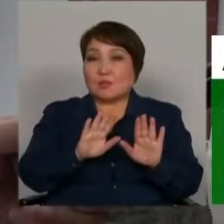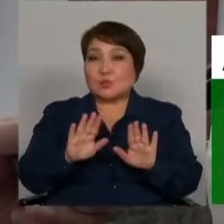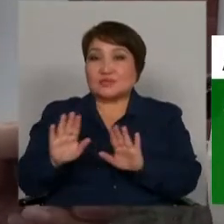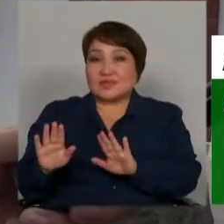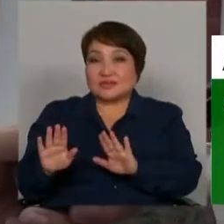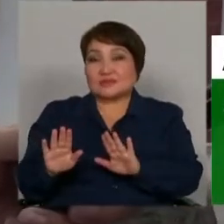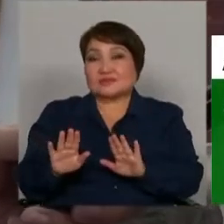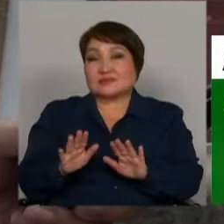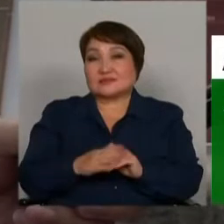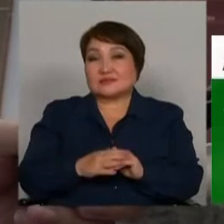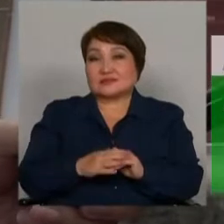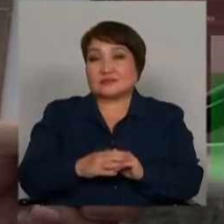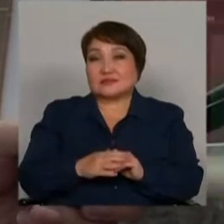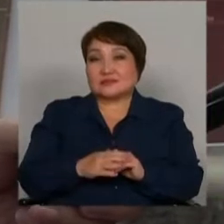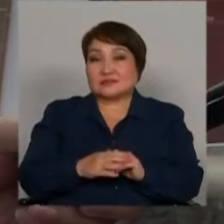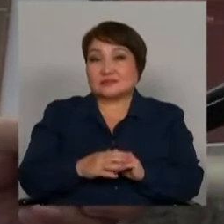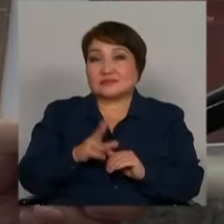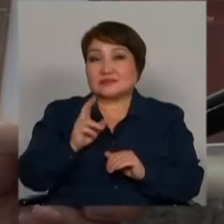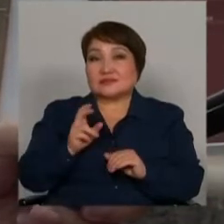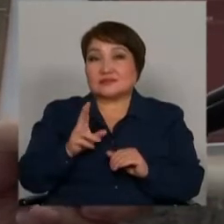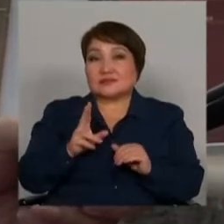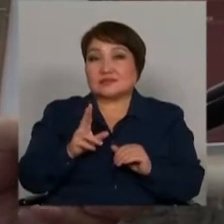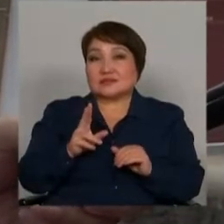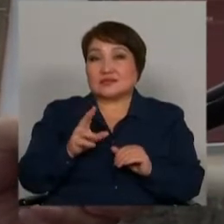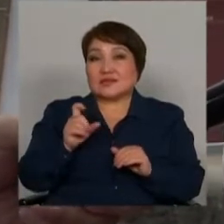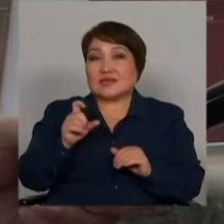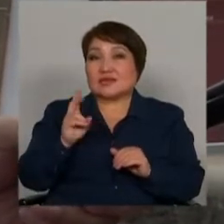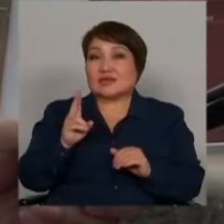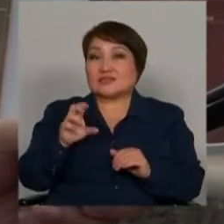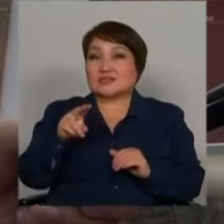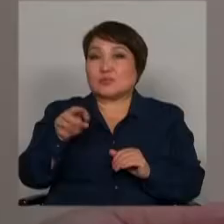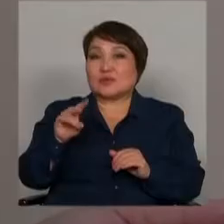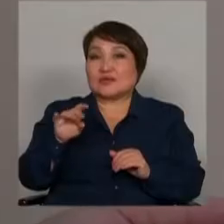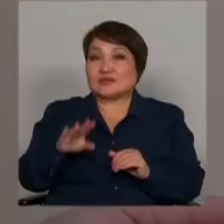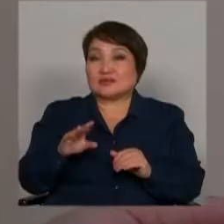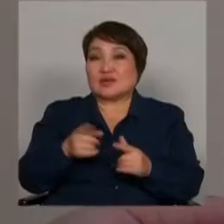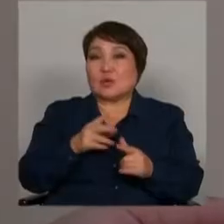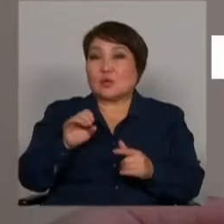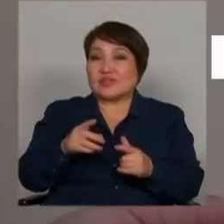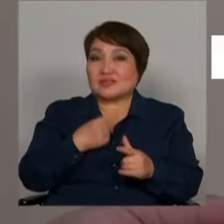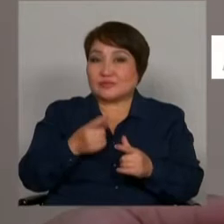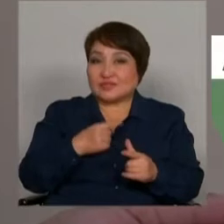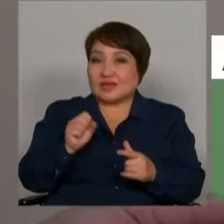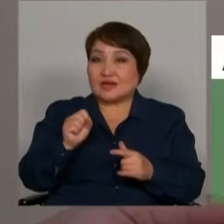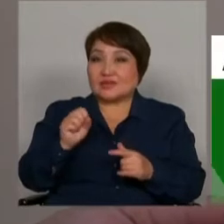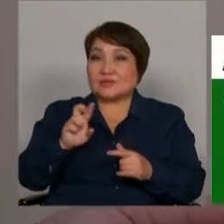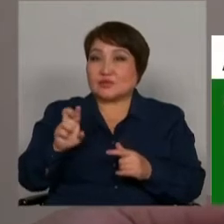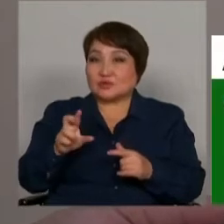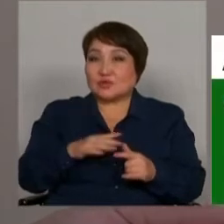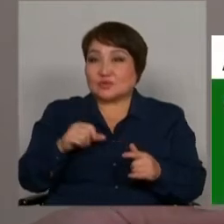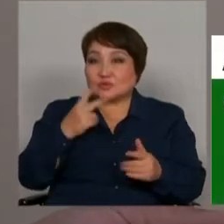музейде, как экспонат деп, от имени Ахмет Байтұрсынұлы. Өзі көрмесе де көзіндей болған